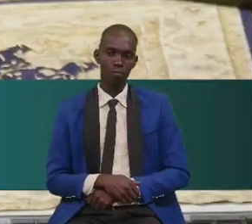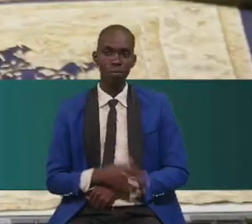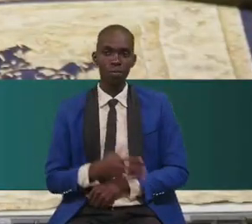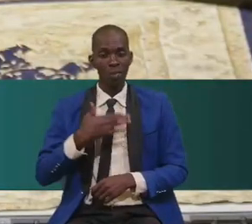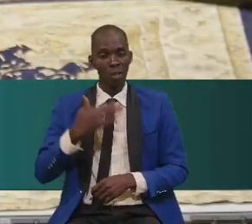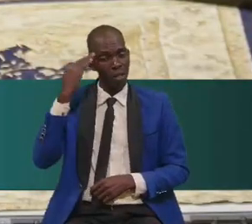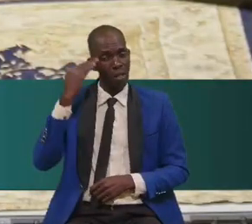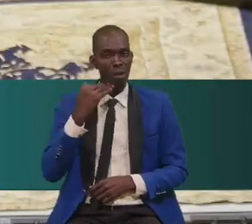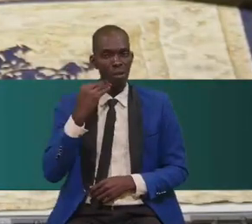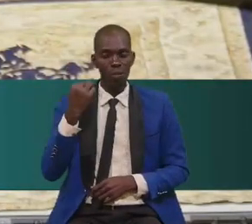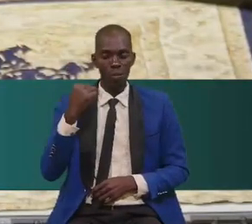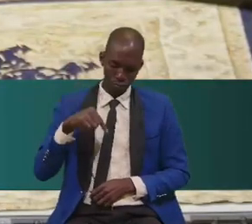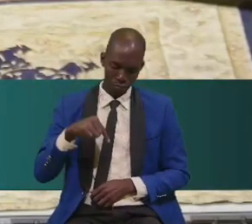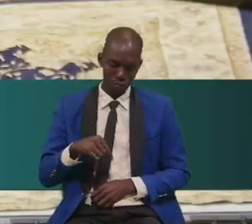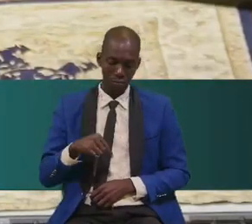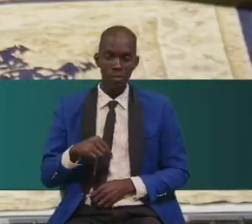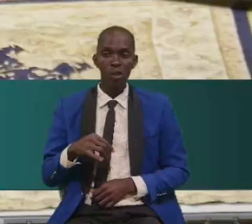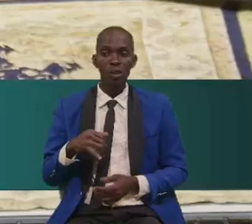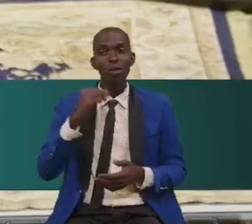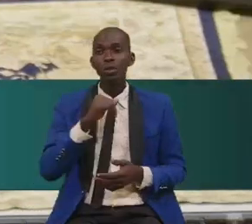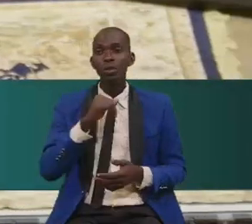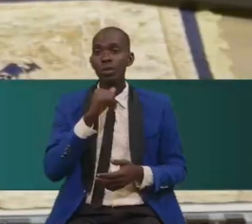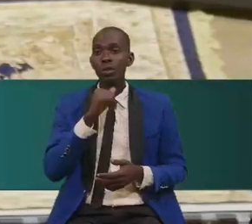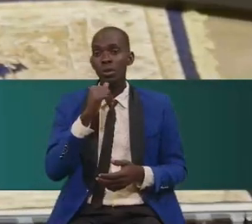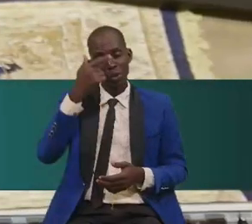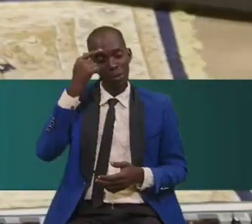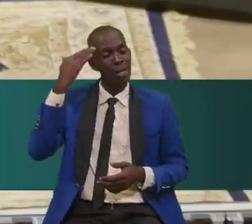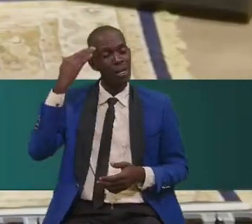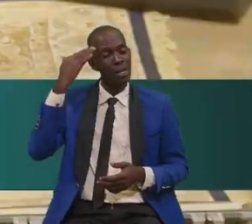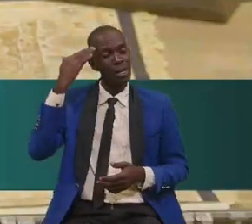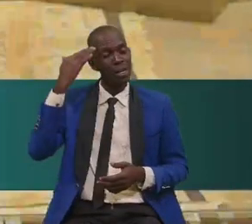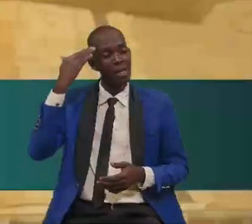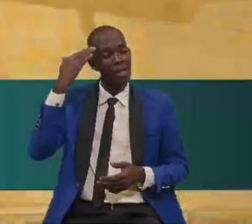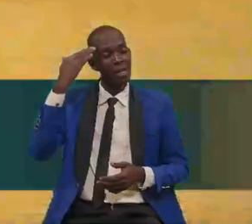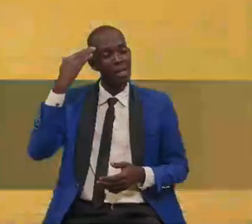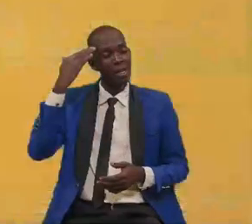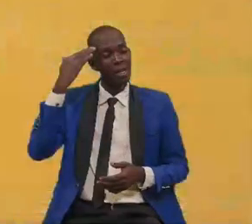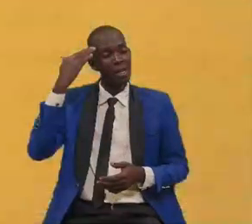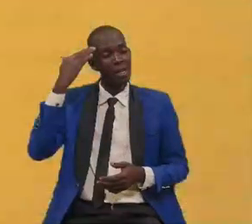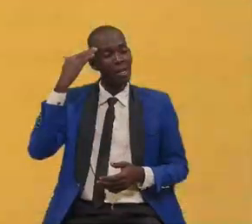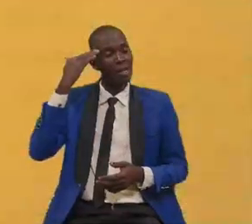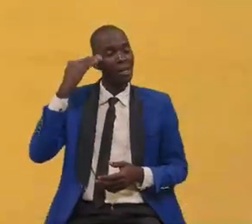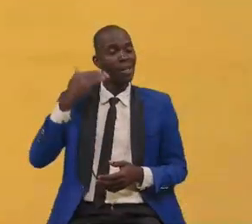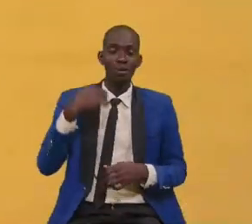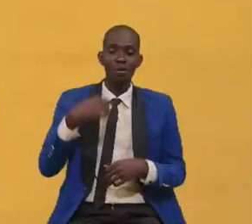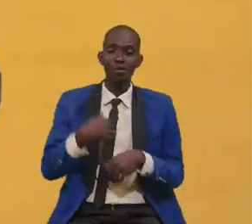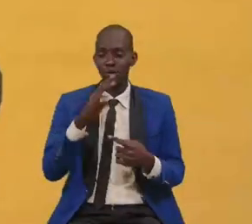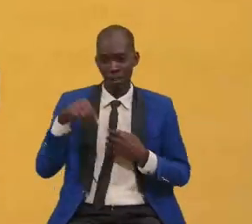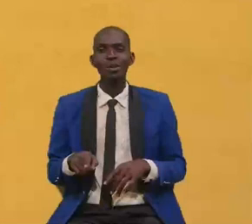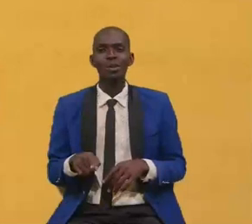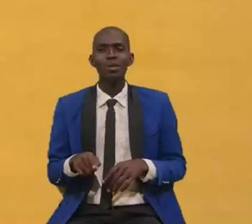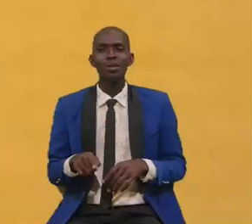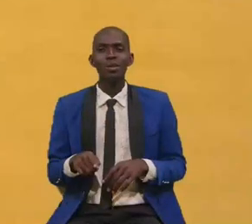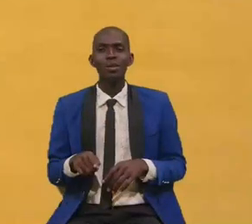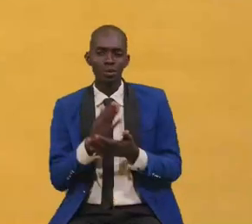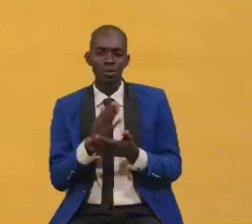baissée. Ce n'est pas parce que ma tête ne pouvait pas se lever quelque chose. Le moteur en moi ne pompait